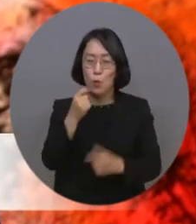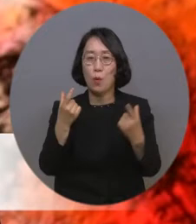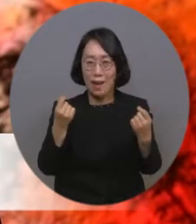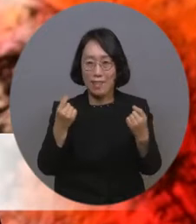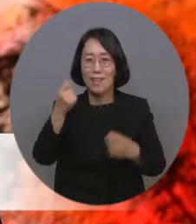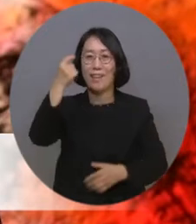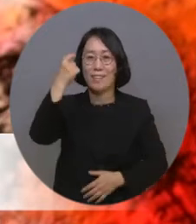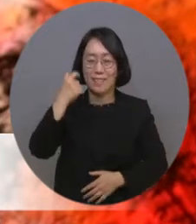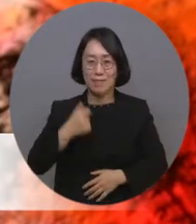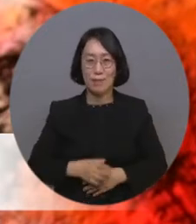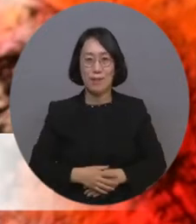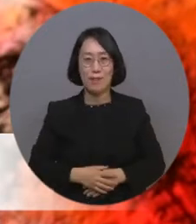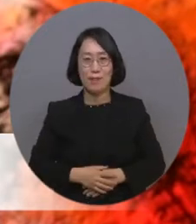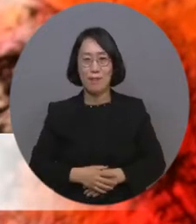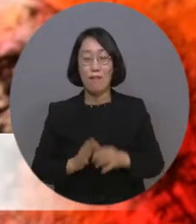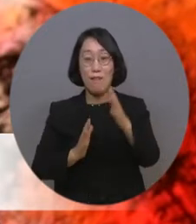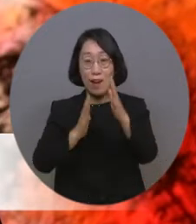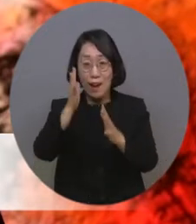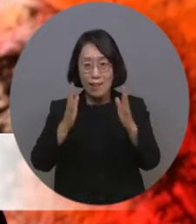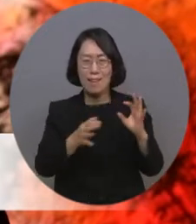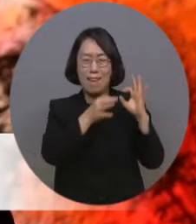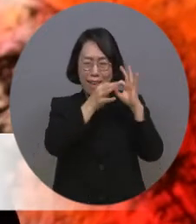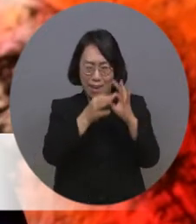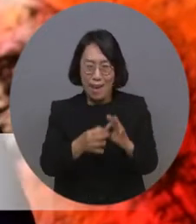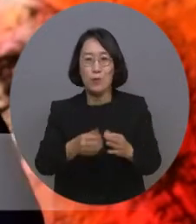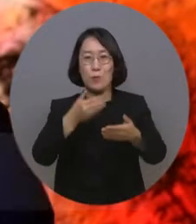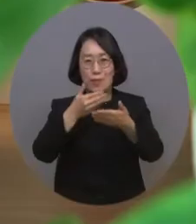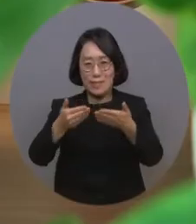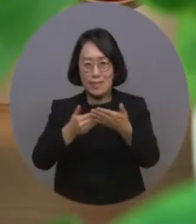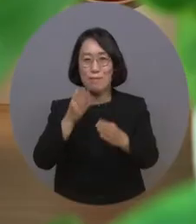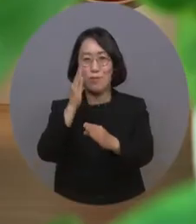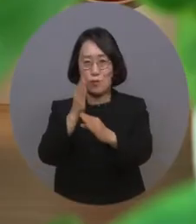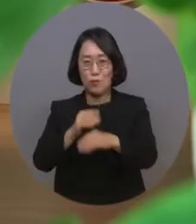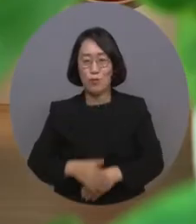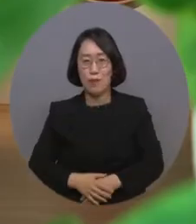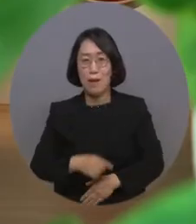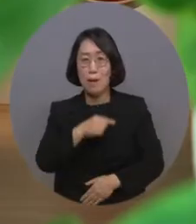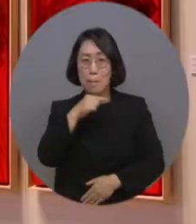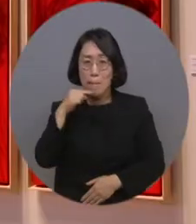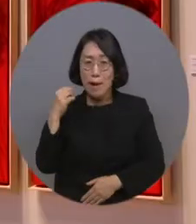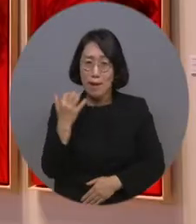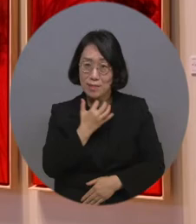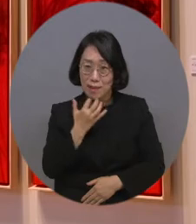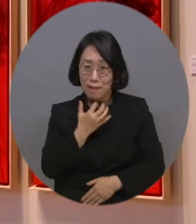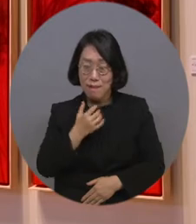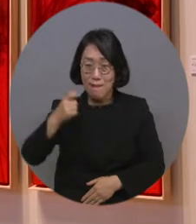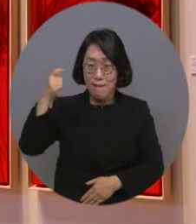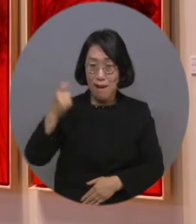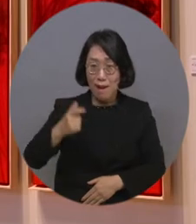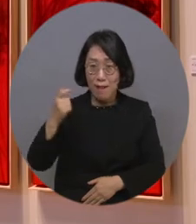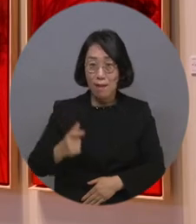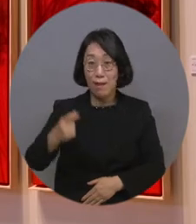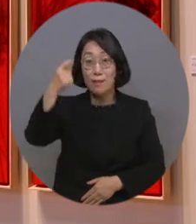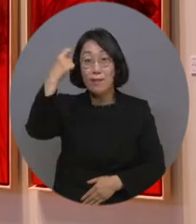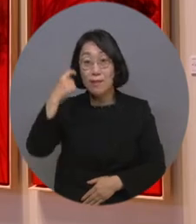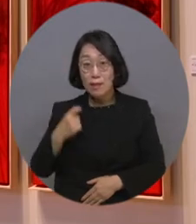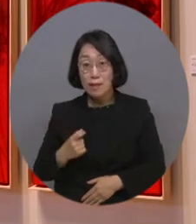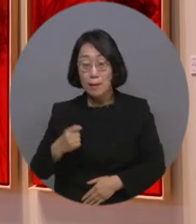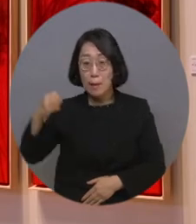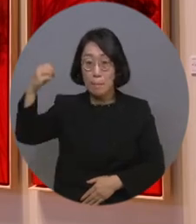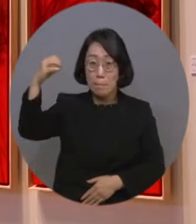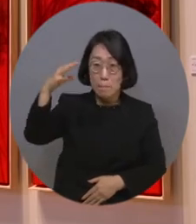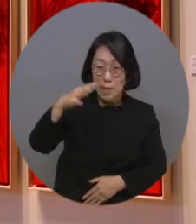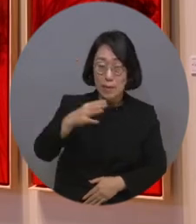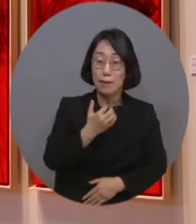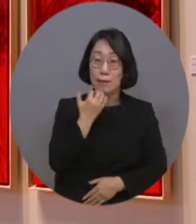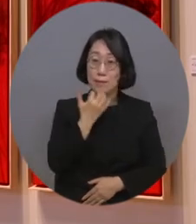해서 제가 갈대를 줄기차게 그리고 있습니다. 붉은색의 역동적인 기운이 느껴지는 빛과